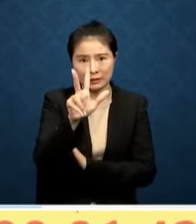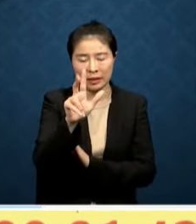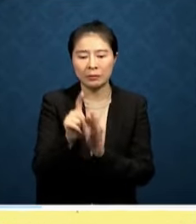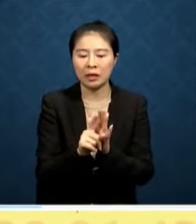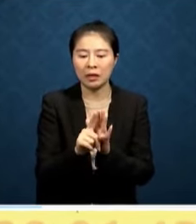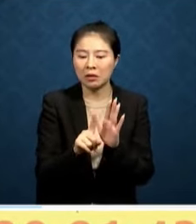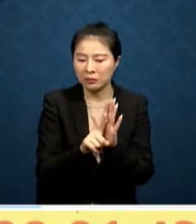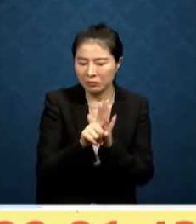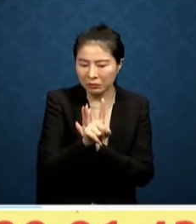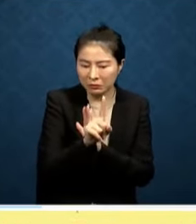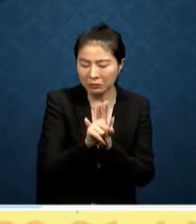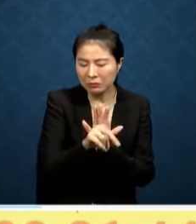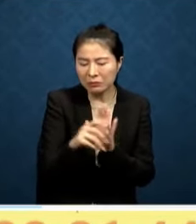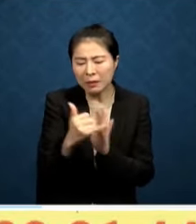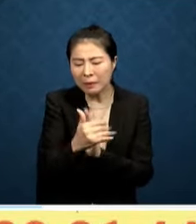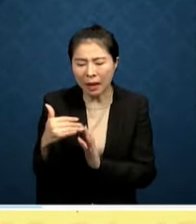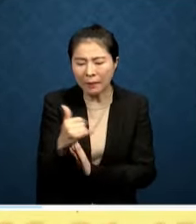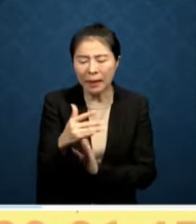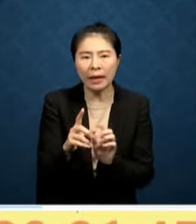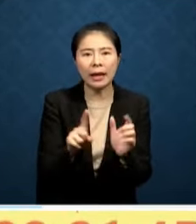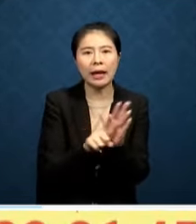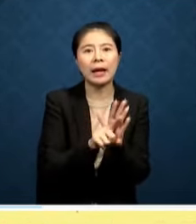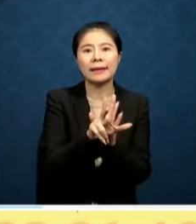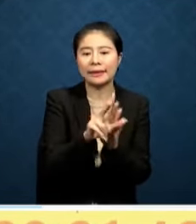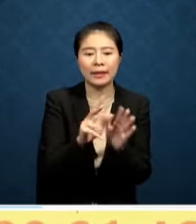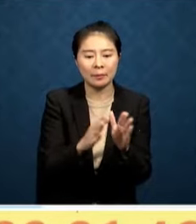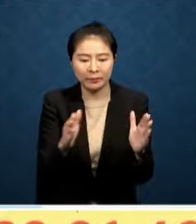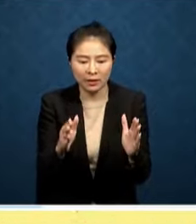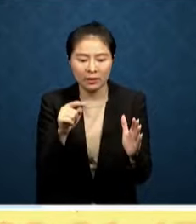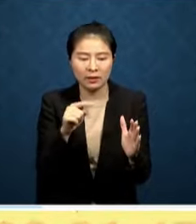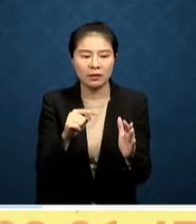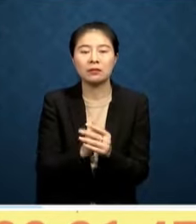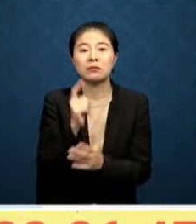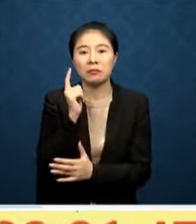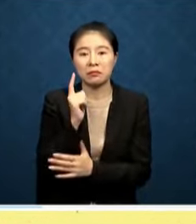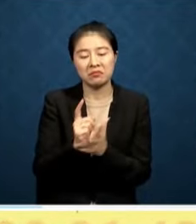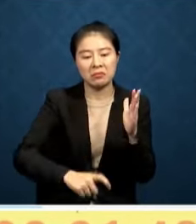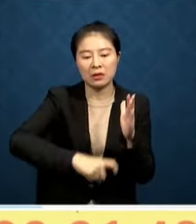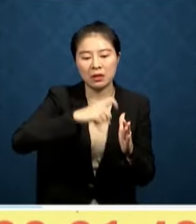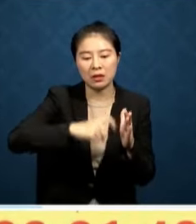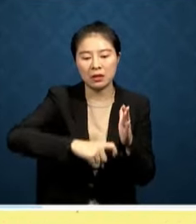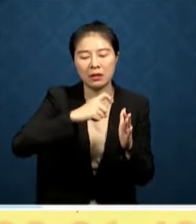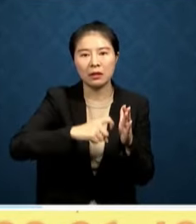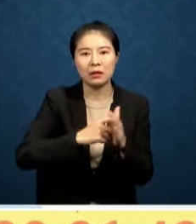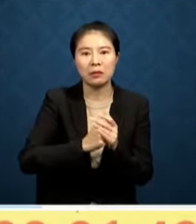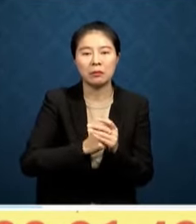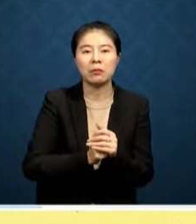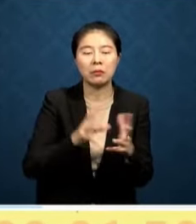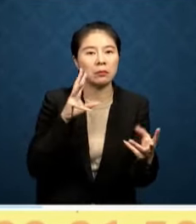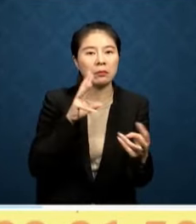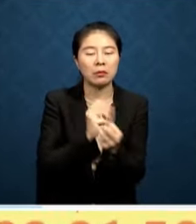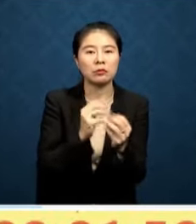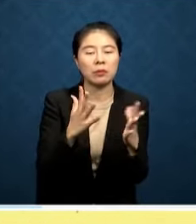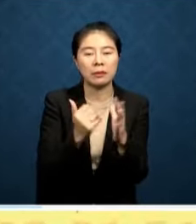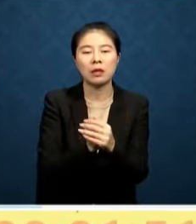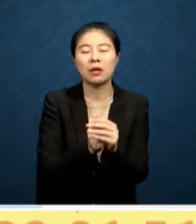โดยไม่มีเหตุผลซึ่งตรงนั้นตัวผมเองก็คงจะต้องหารือกับทางฝ่ายกฎหมายแล้วก็น